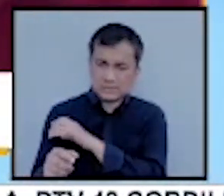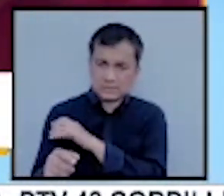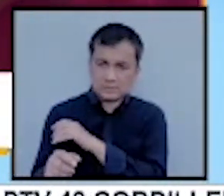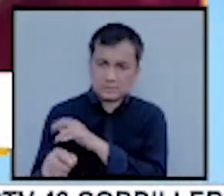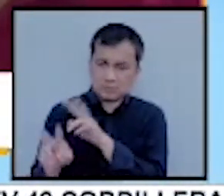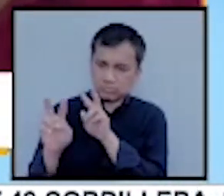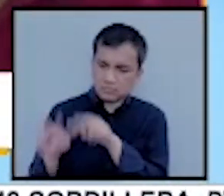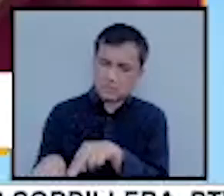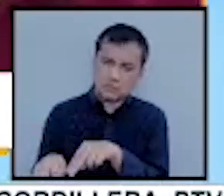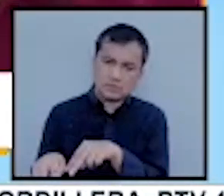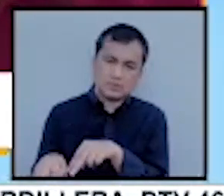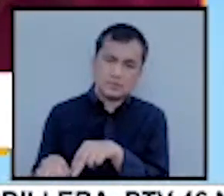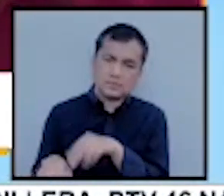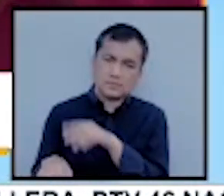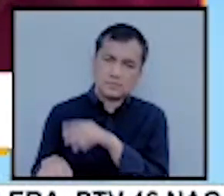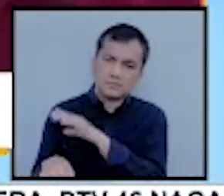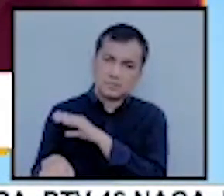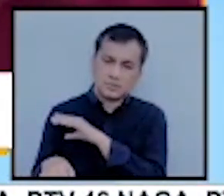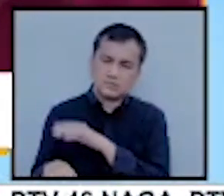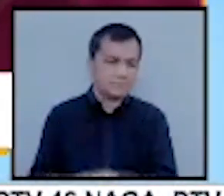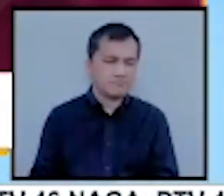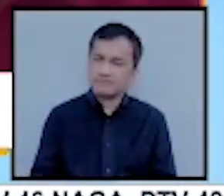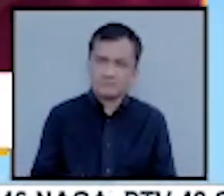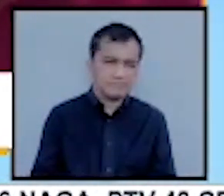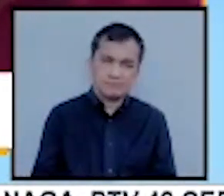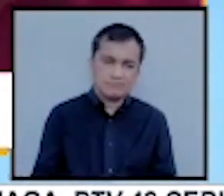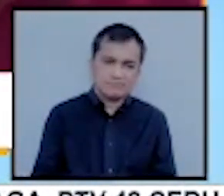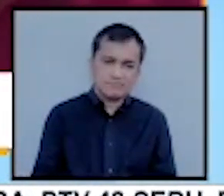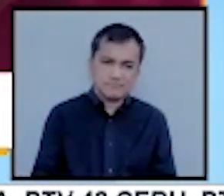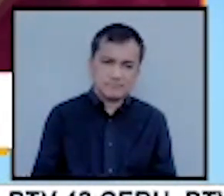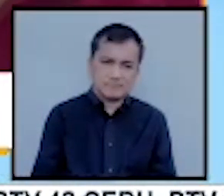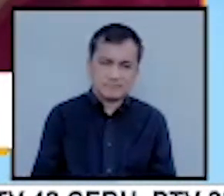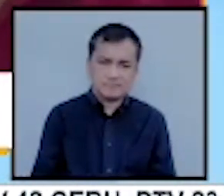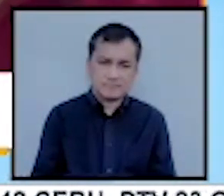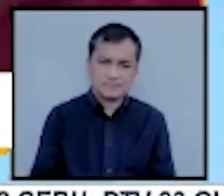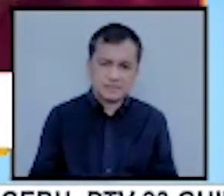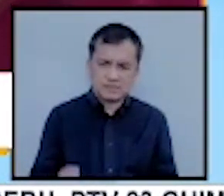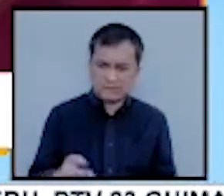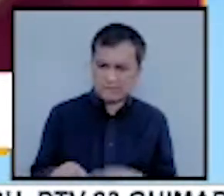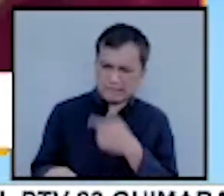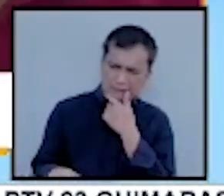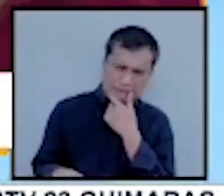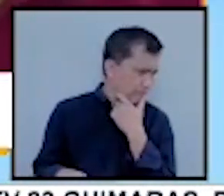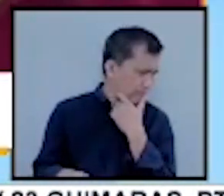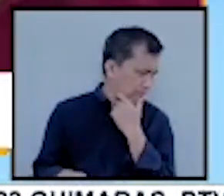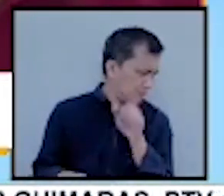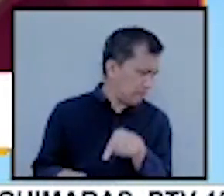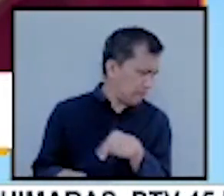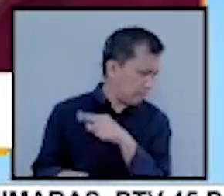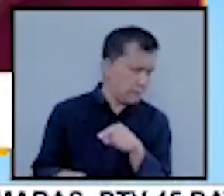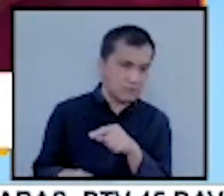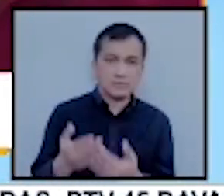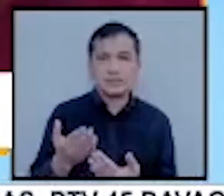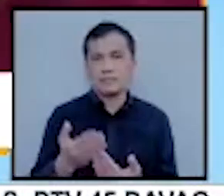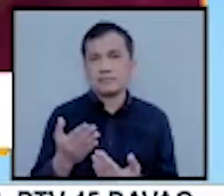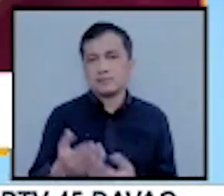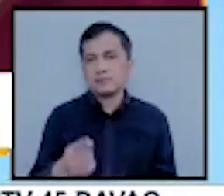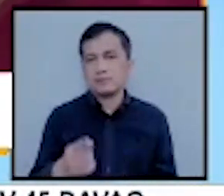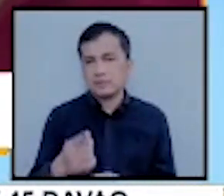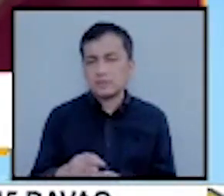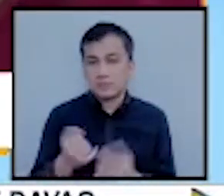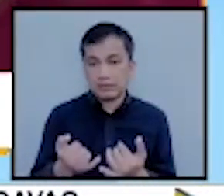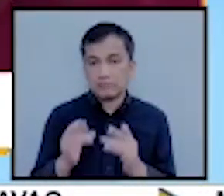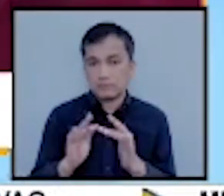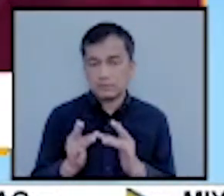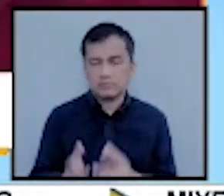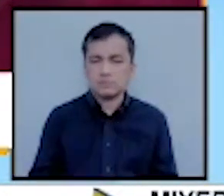dinuduhagi natin ang kanyang pagkatao. Kasi alam nyo, napakadali pong mamintas, napakadali pong pumuna. Lalo na po ngayong social